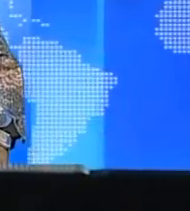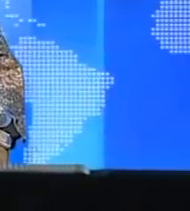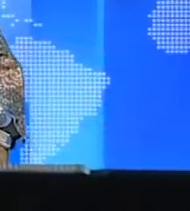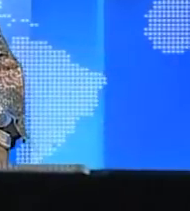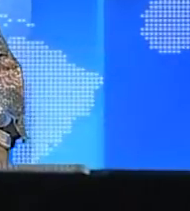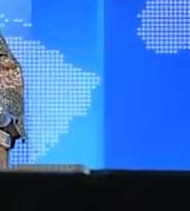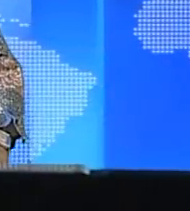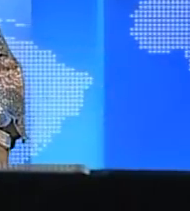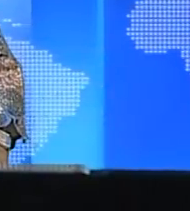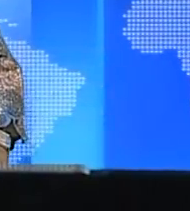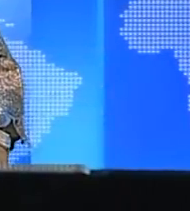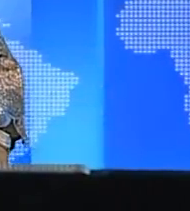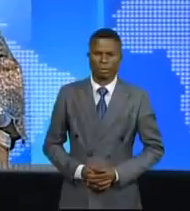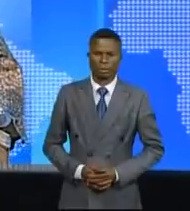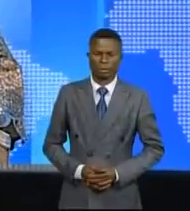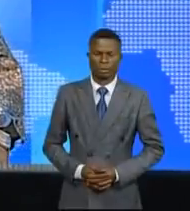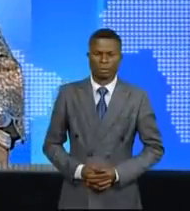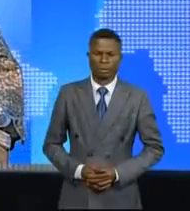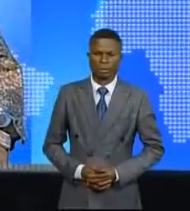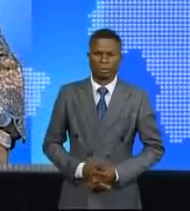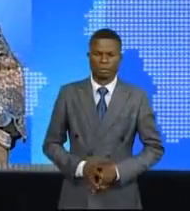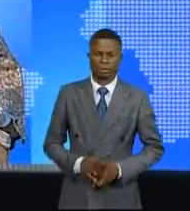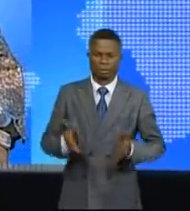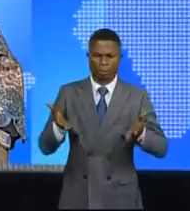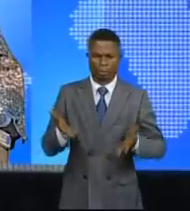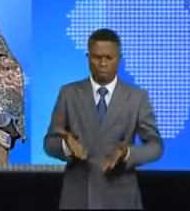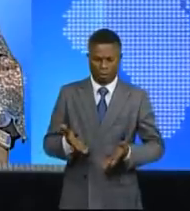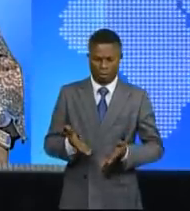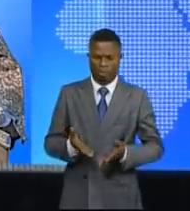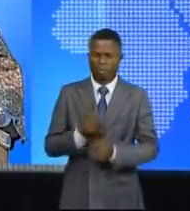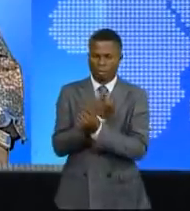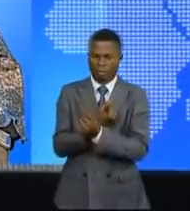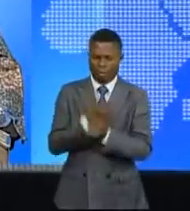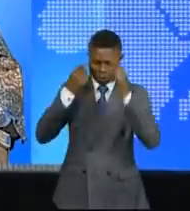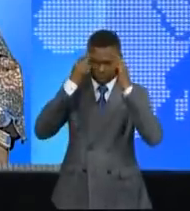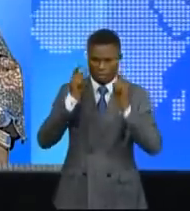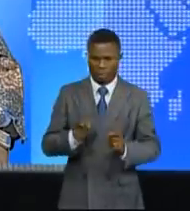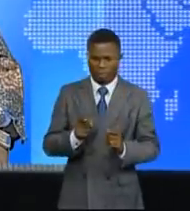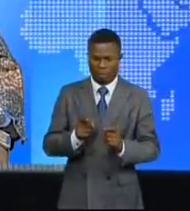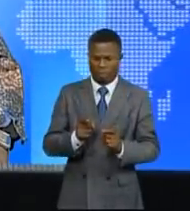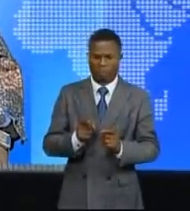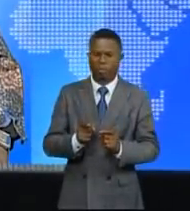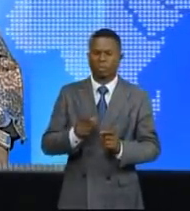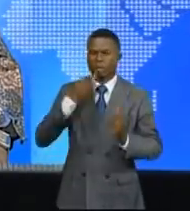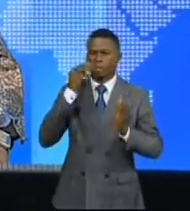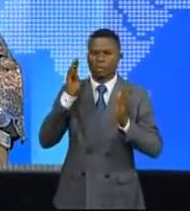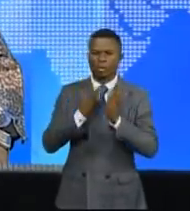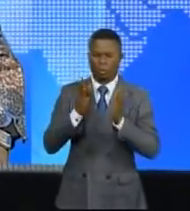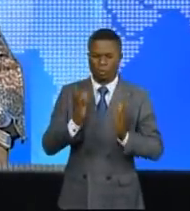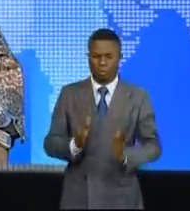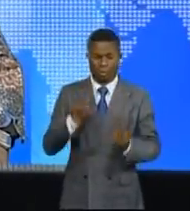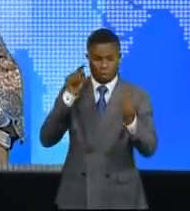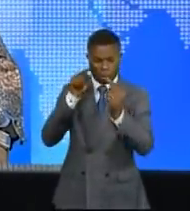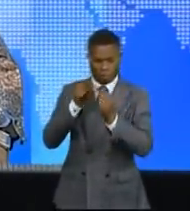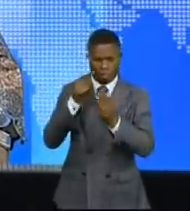les agents de la DGRK et de la police seront déployés pour appliquer les mesures prévues sur l'arrêté du gouverneur.